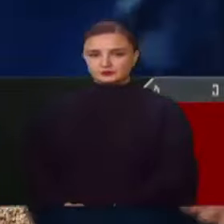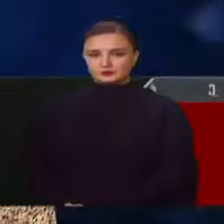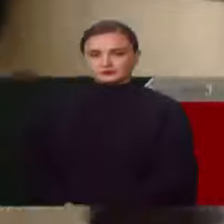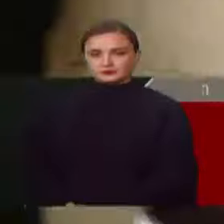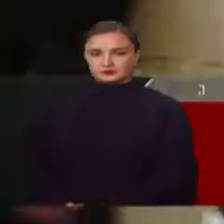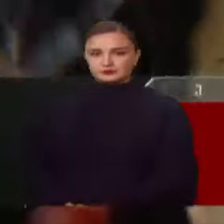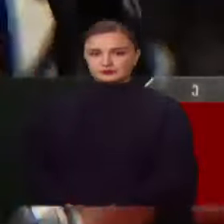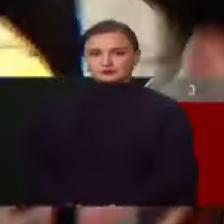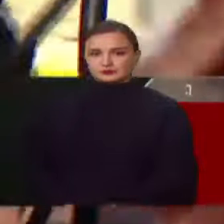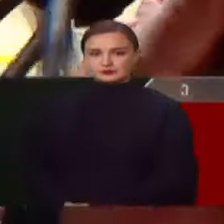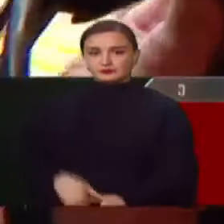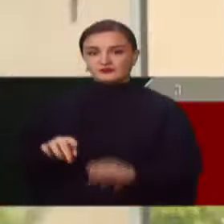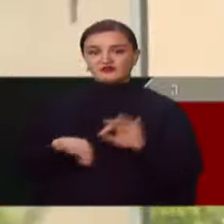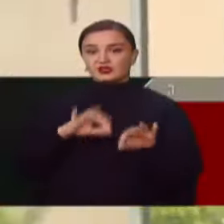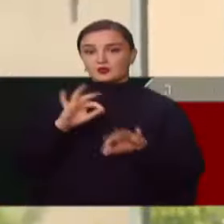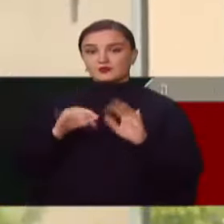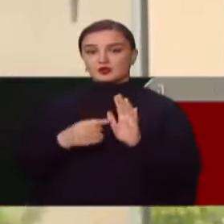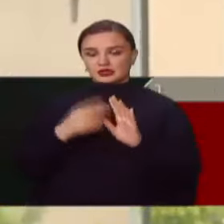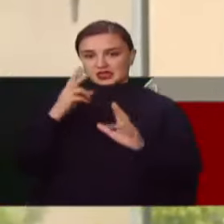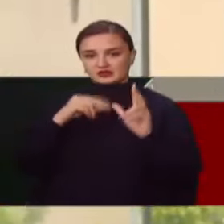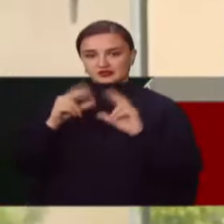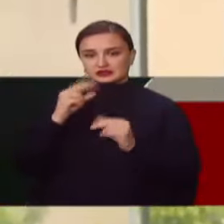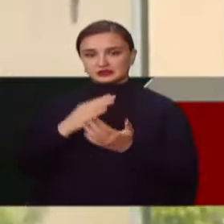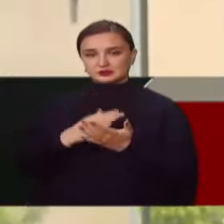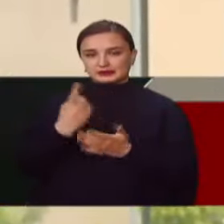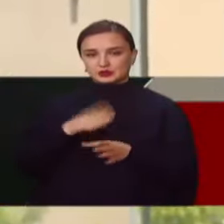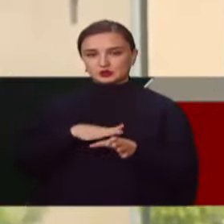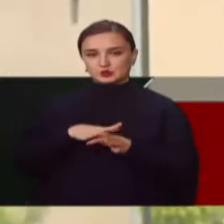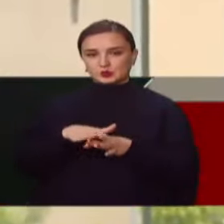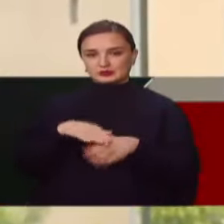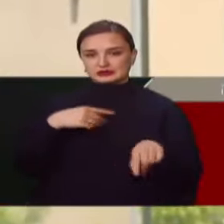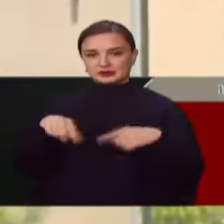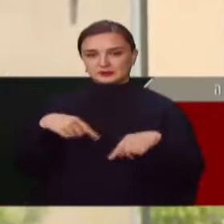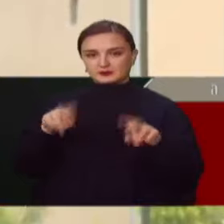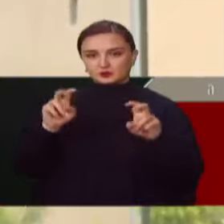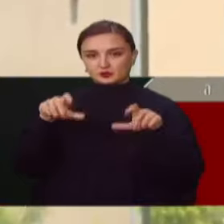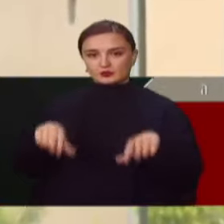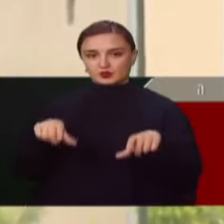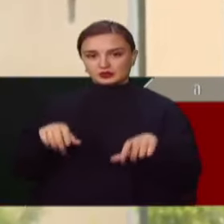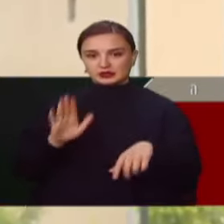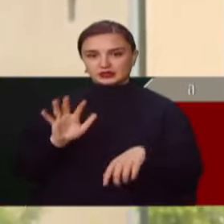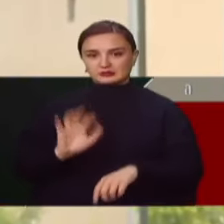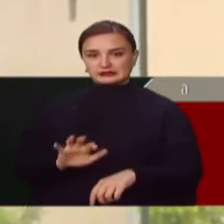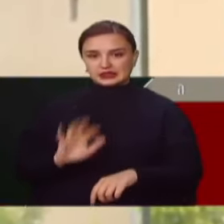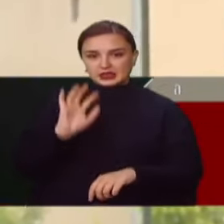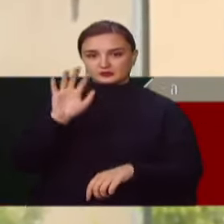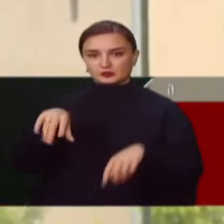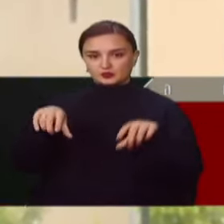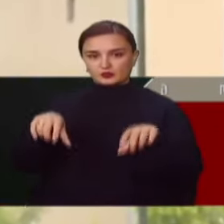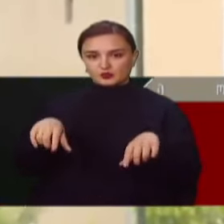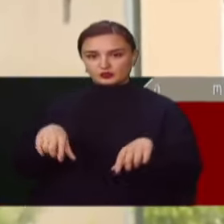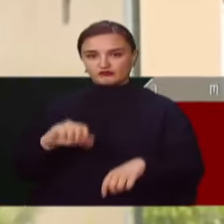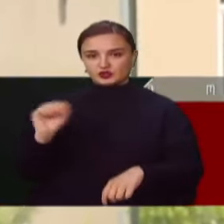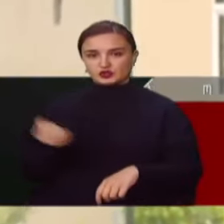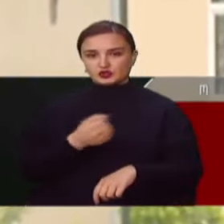Ამ პროექტის პარკლებში გათვალისწინებულია ერთი სრულყოფილი საფეხბურთო მოედანი, ასევე იქნება საკალათბურთო მოედანი,